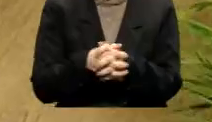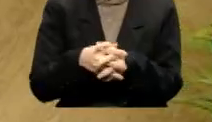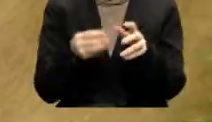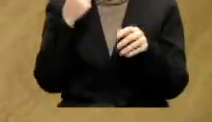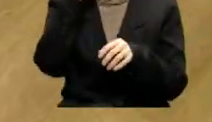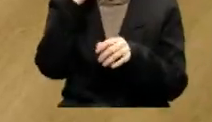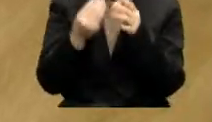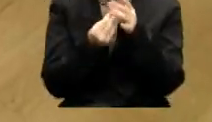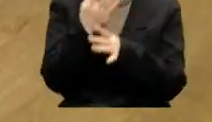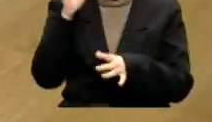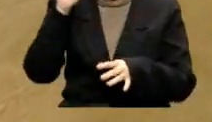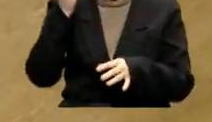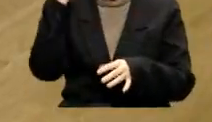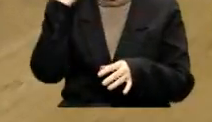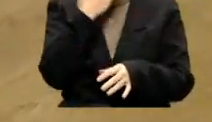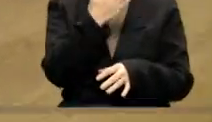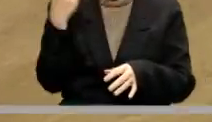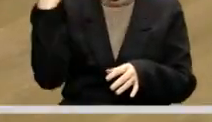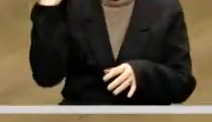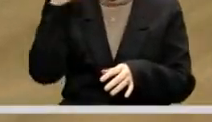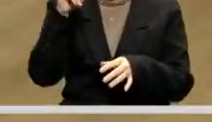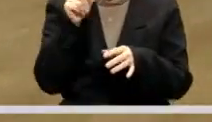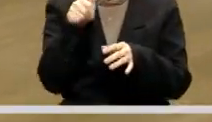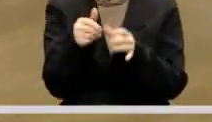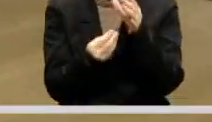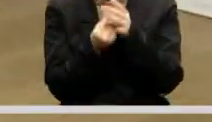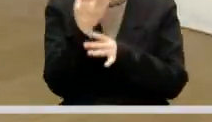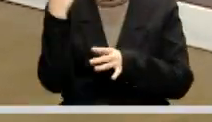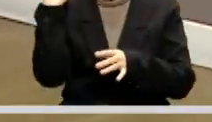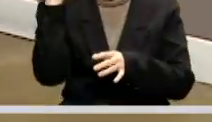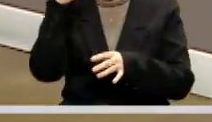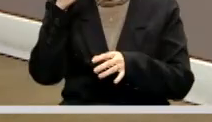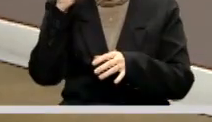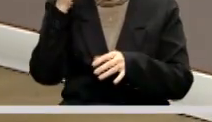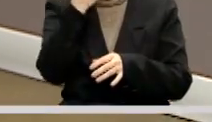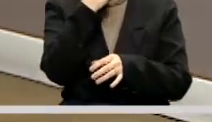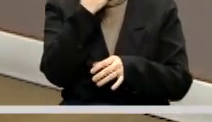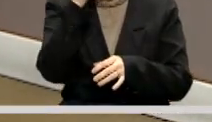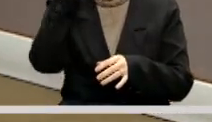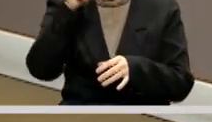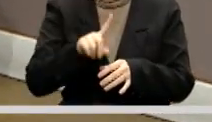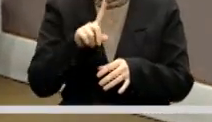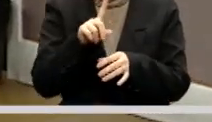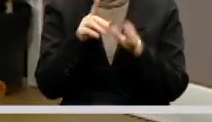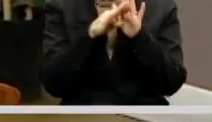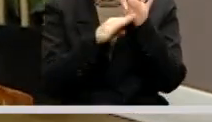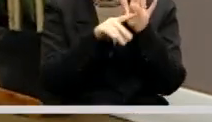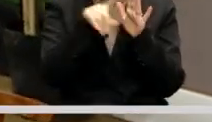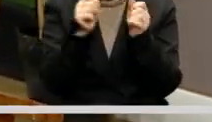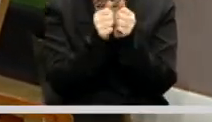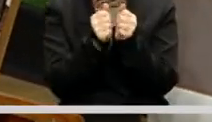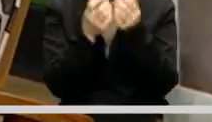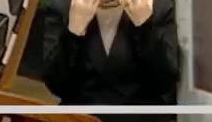Hayırlı sabahlar kıymetli izleyicilerimiz. Yeni bir günün sabahında, yeni yılın ilk programında daha sizlerleyiz efendim. Diyanet TV Yeni